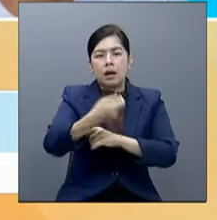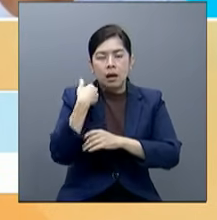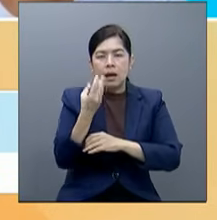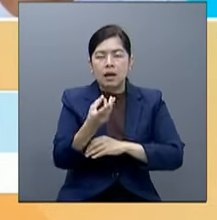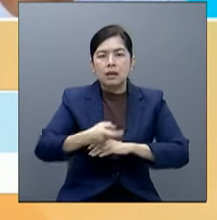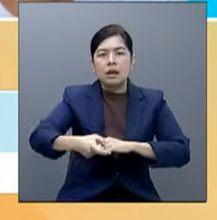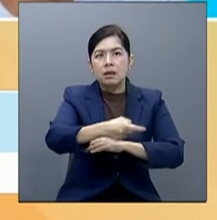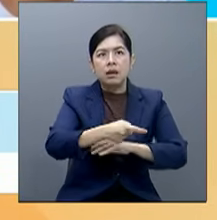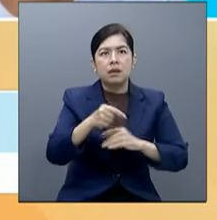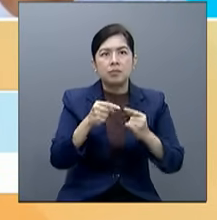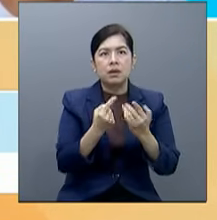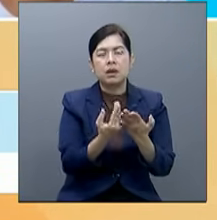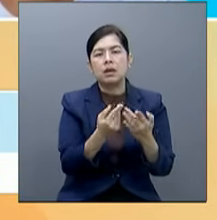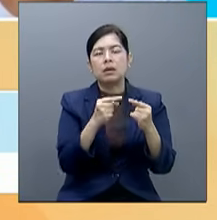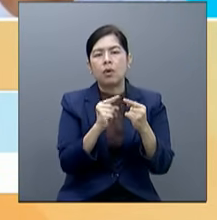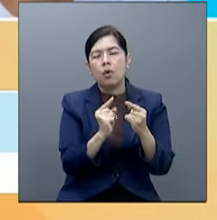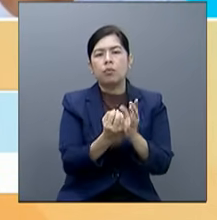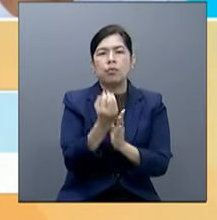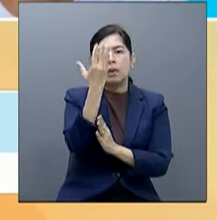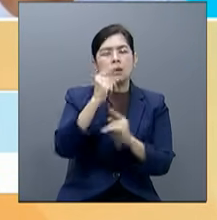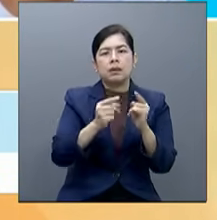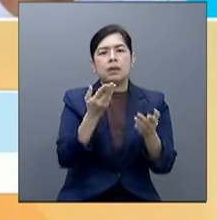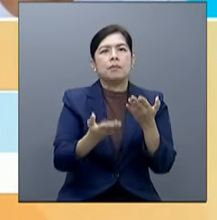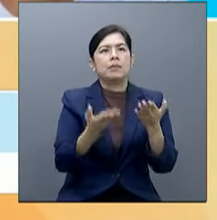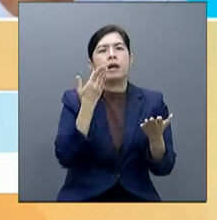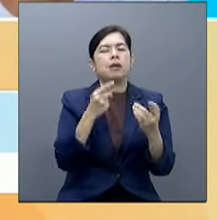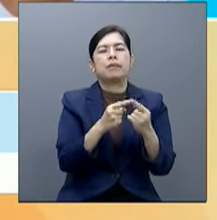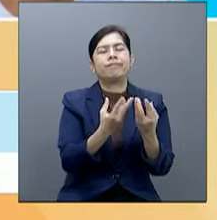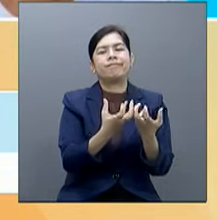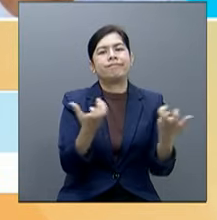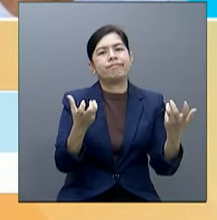หลือแล้วครับน่าจะพัดโดนน้ำพัดไปหมดแล้วครับ